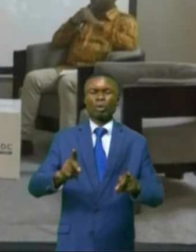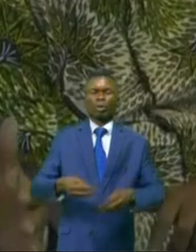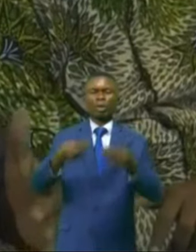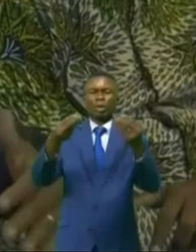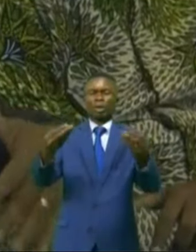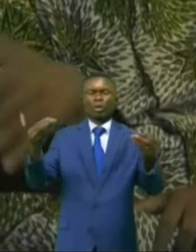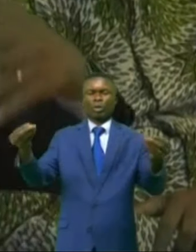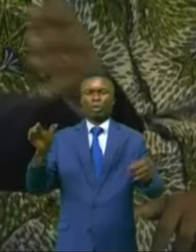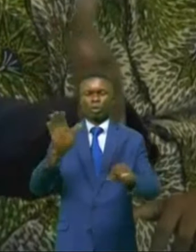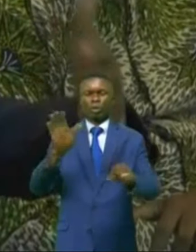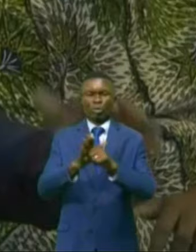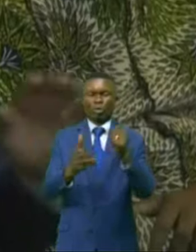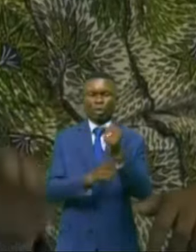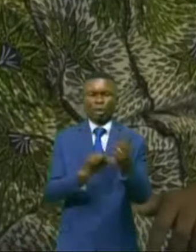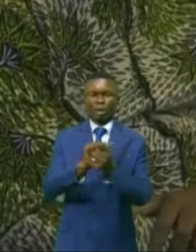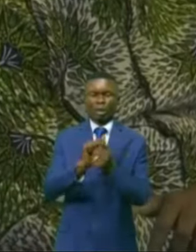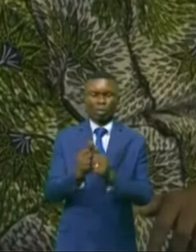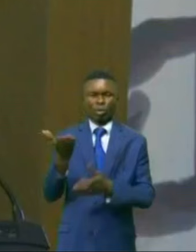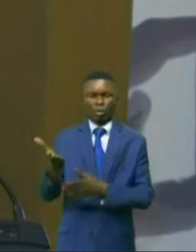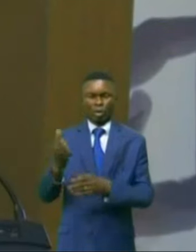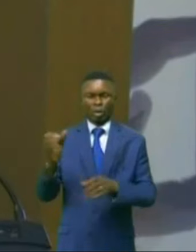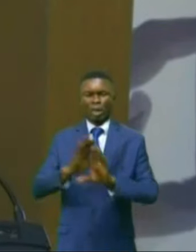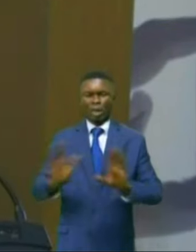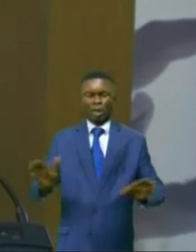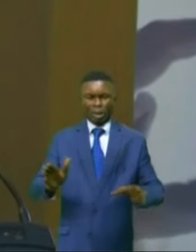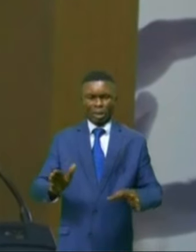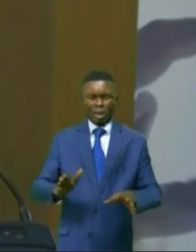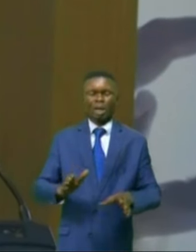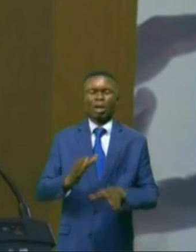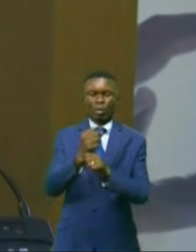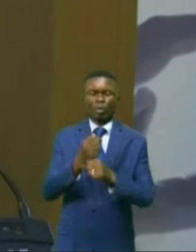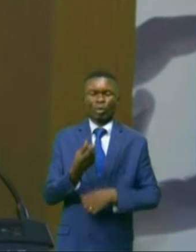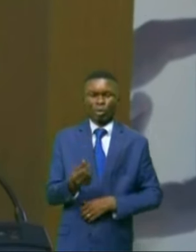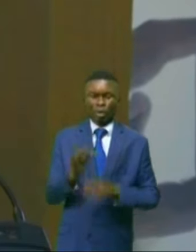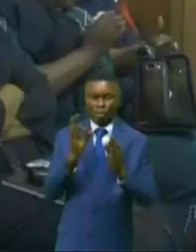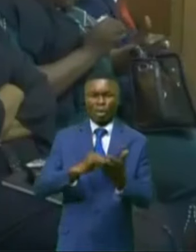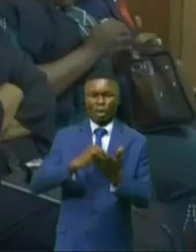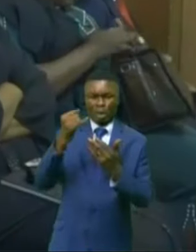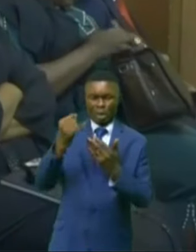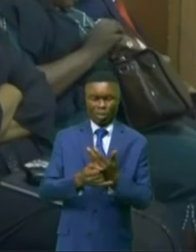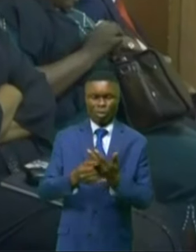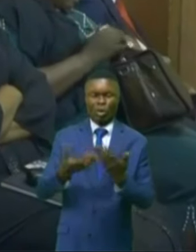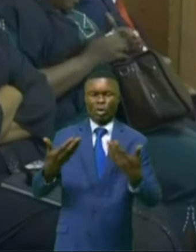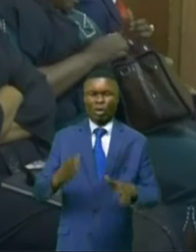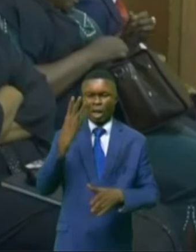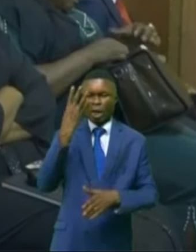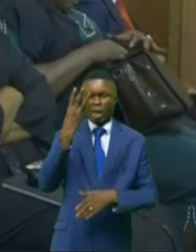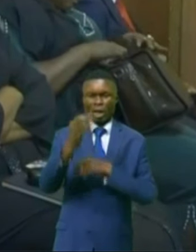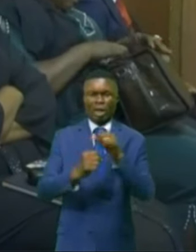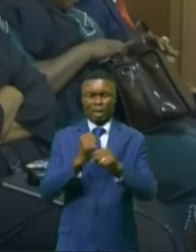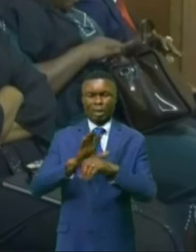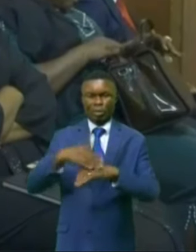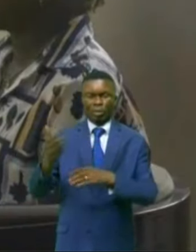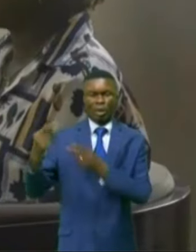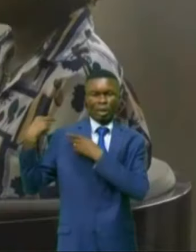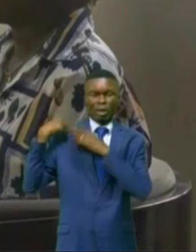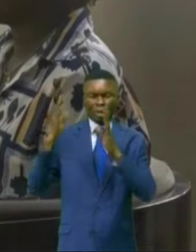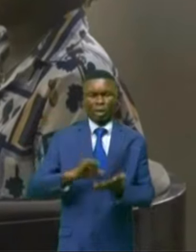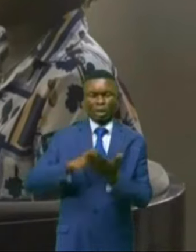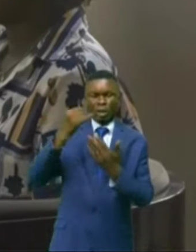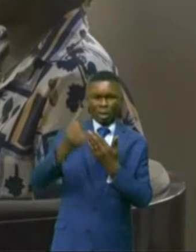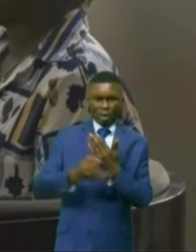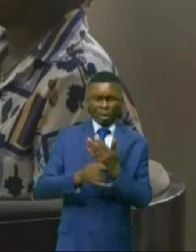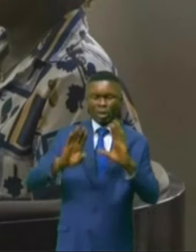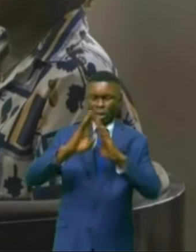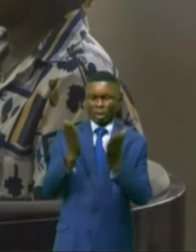personnes dans le circuit formel susceptibles d'être financées. Alors que le projet se clôture, 4 ans après, les responsables du projet et tous